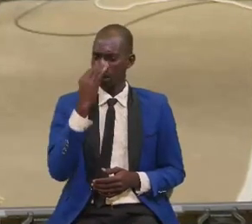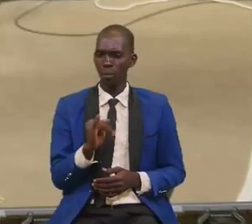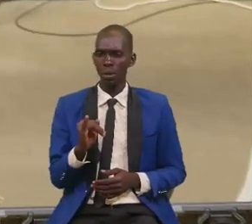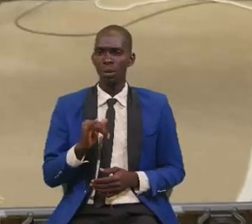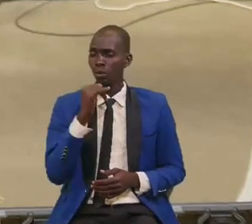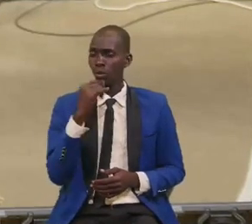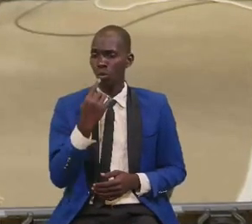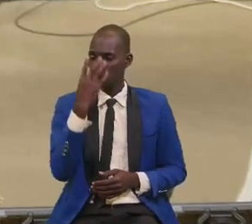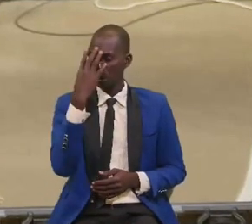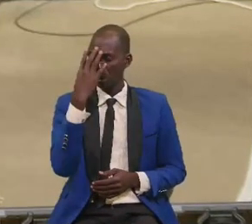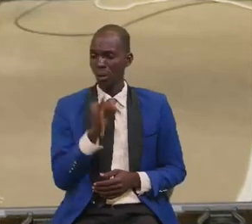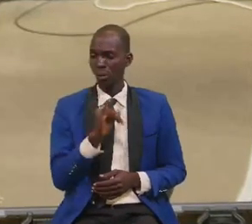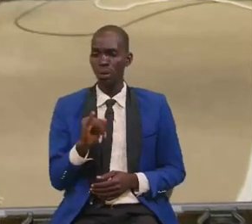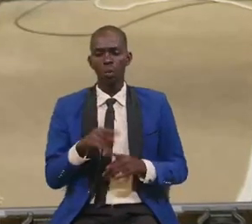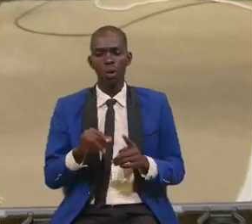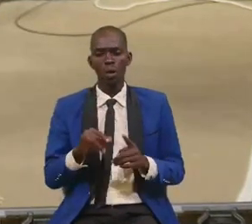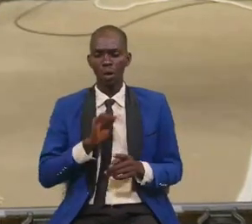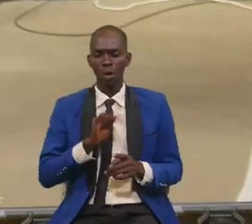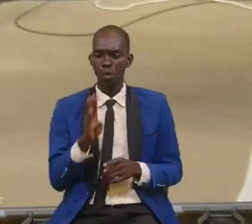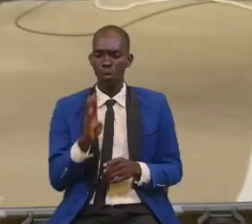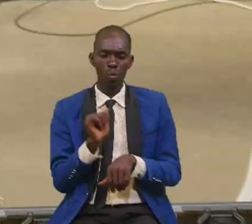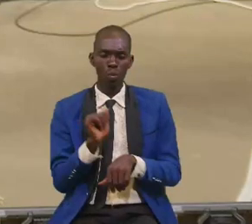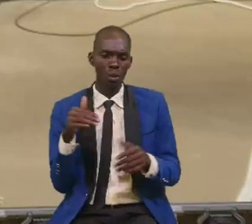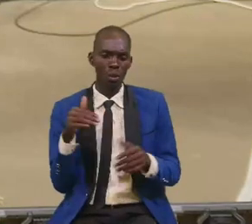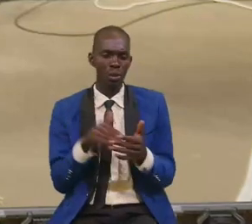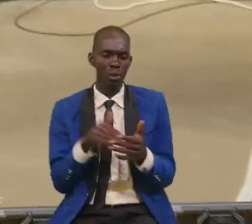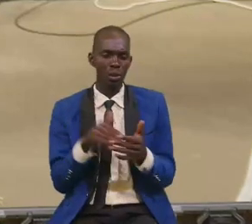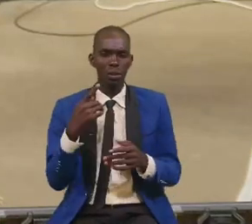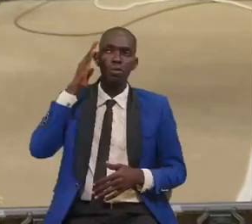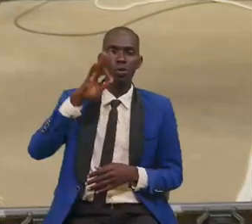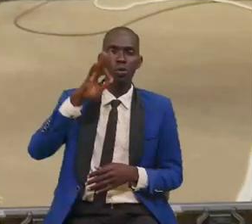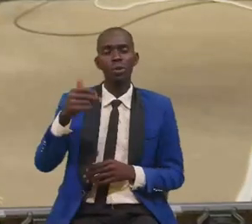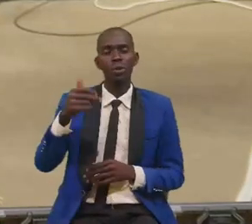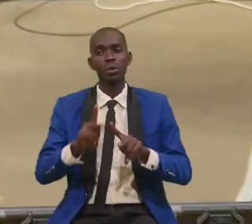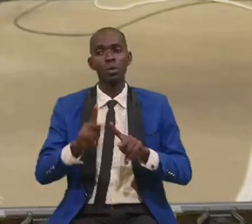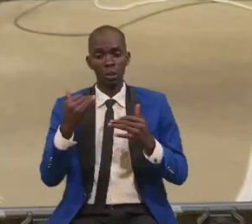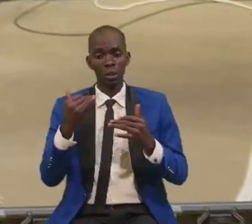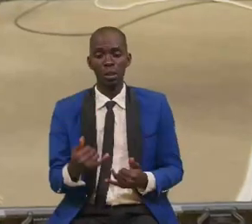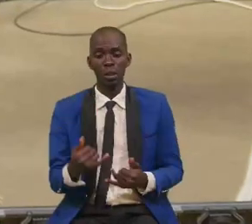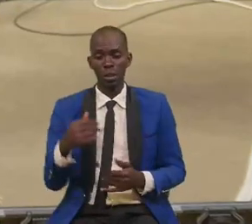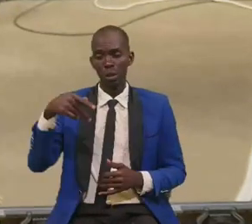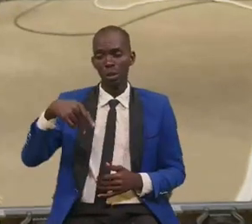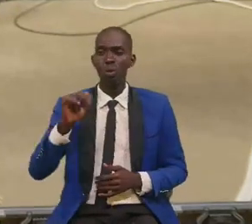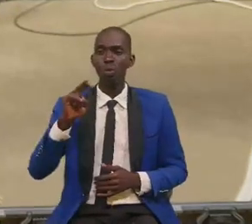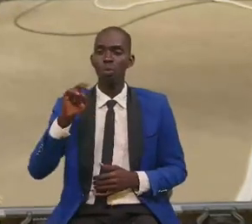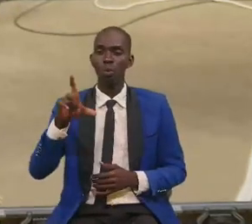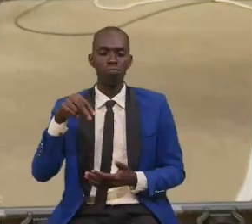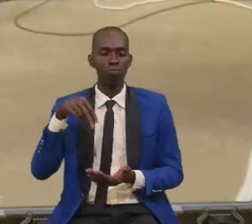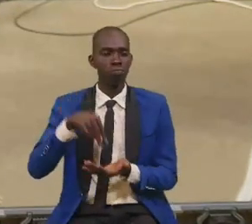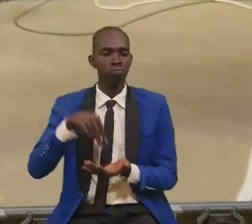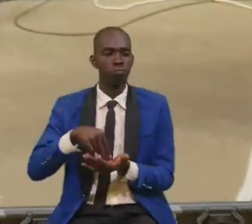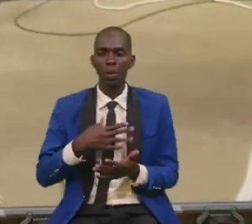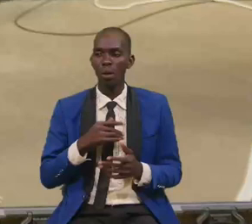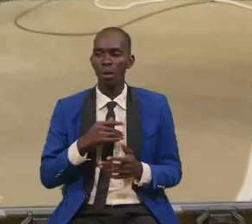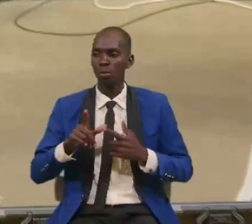j'œuvrais contre ma destinée, la destinée des autres. Maintenant, Paul s'est levé. Il a commencé à courir.